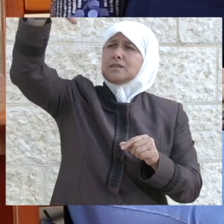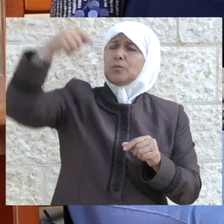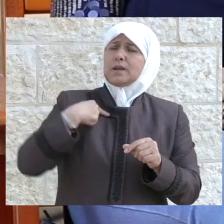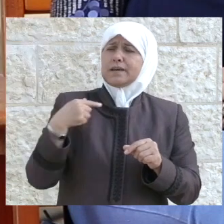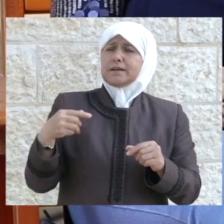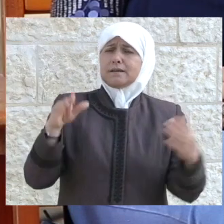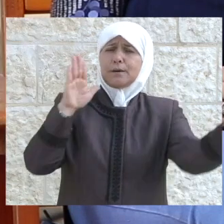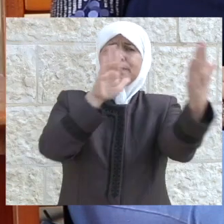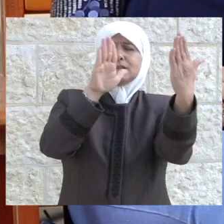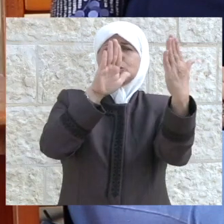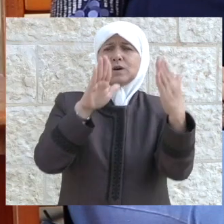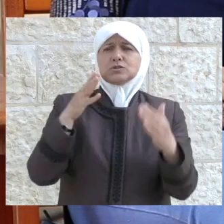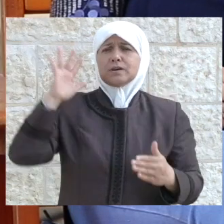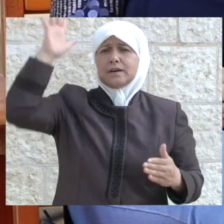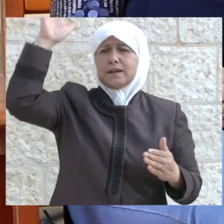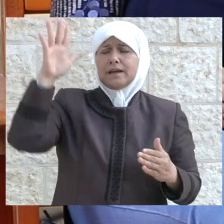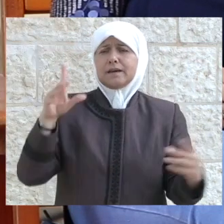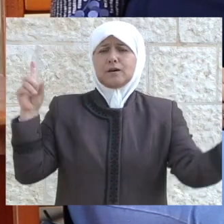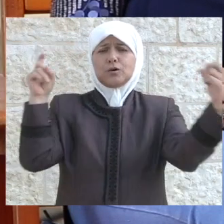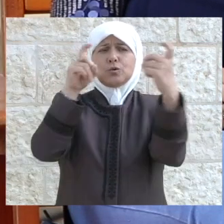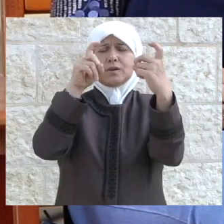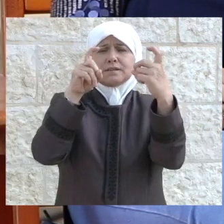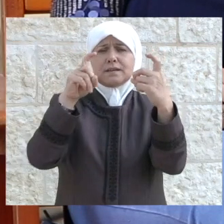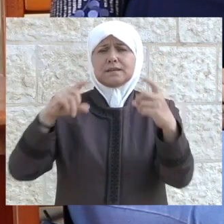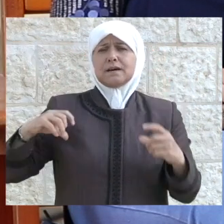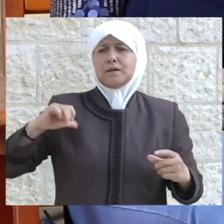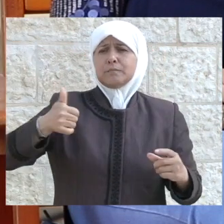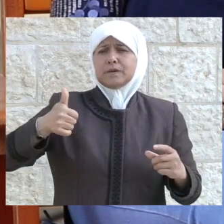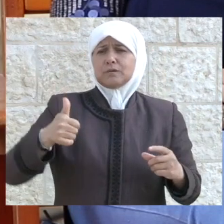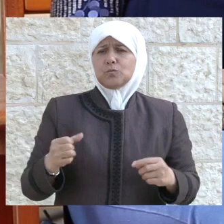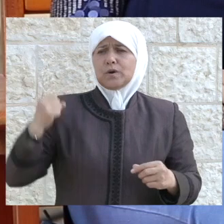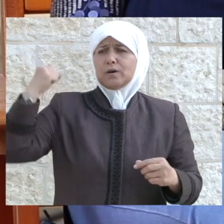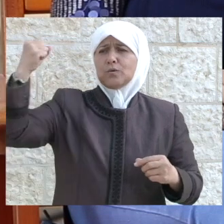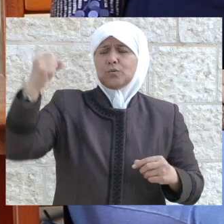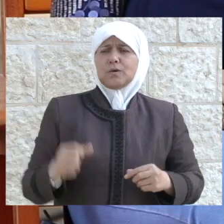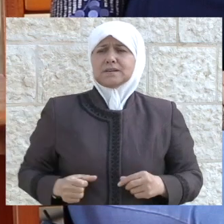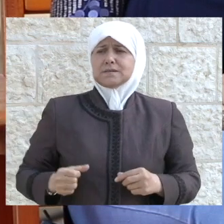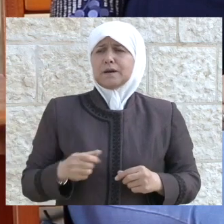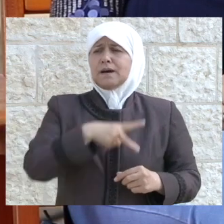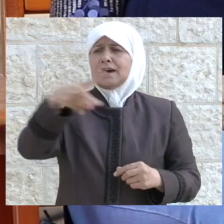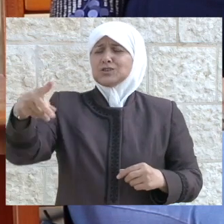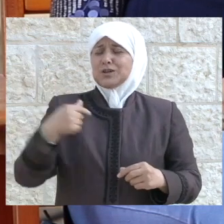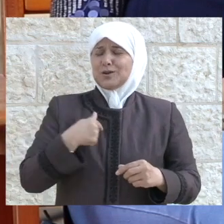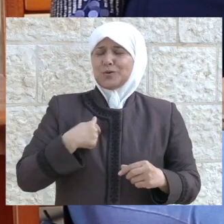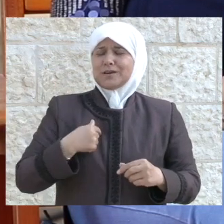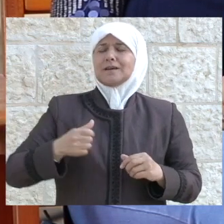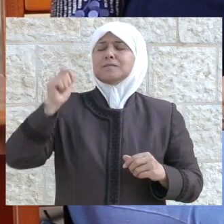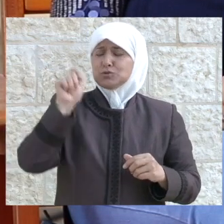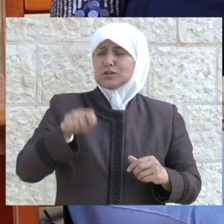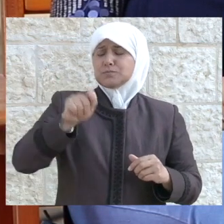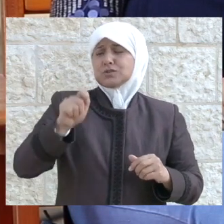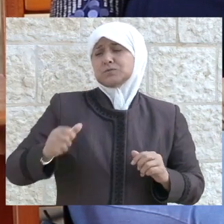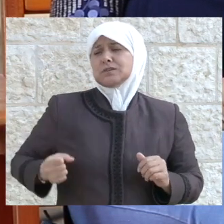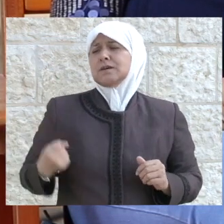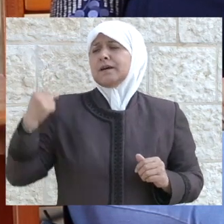بكل تحدي وبكل قوة وبكل عزيمة لحتى نحكي إحنا قادرين، إحنا موجودين لو